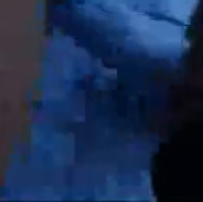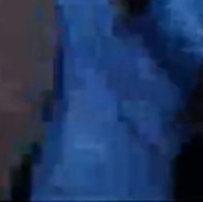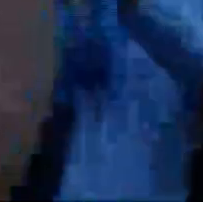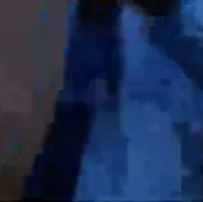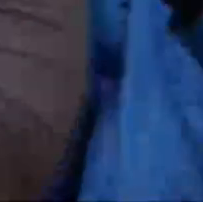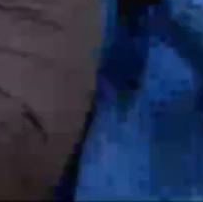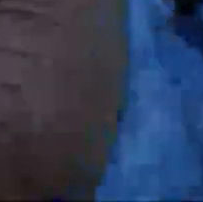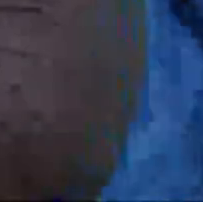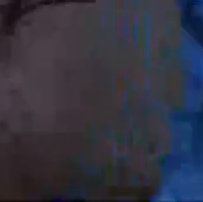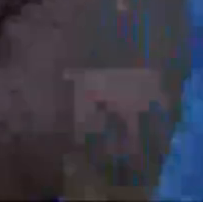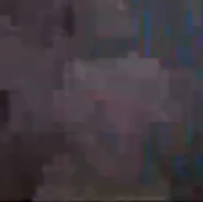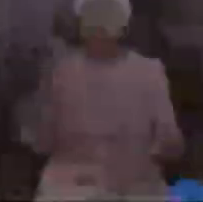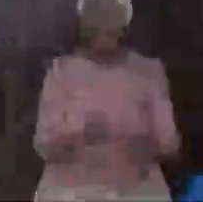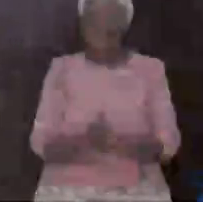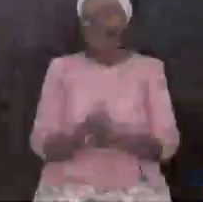Amen.